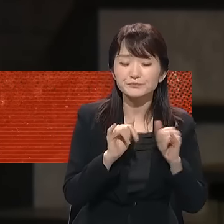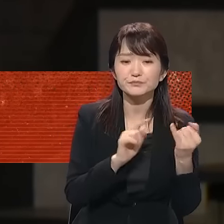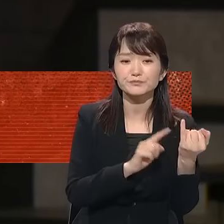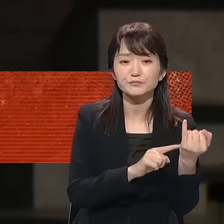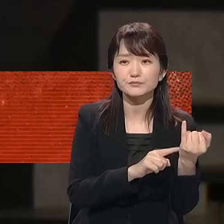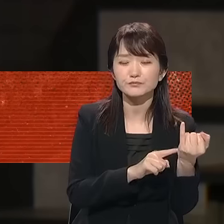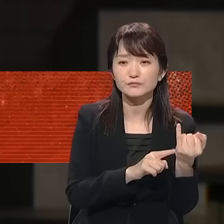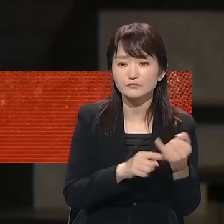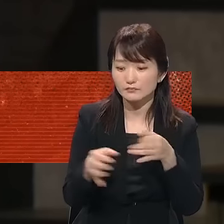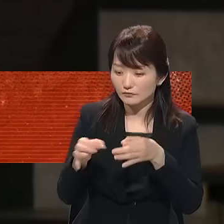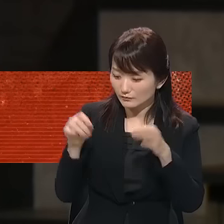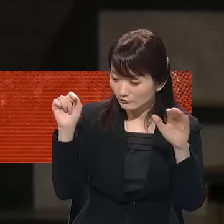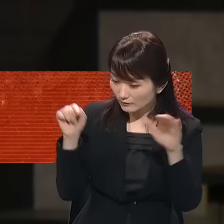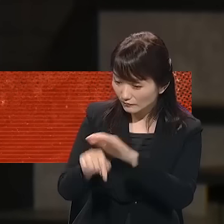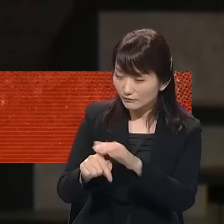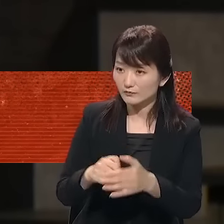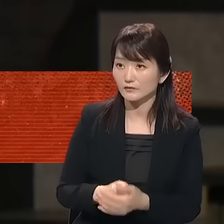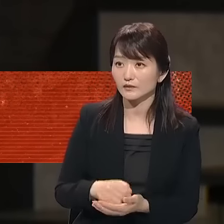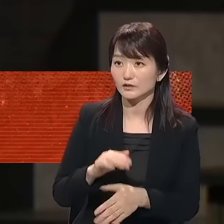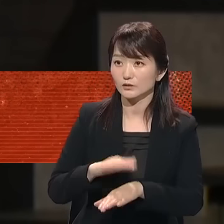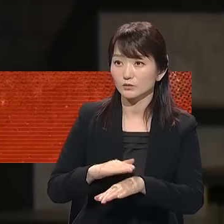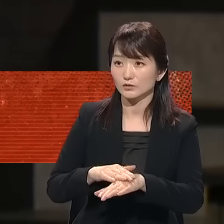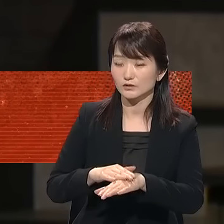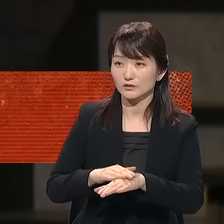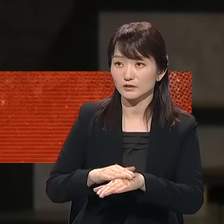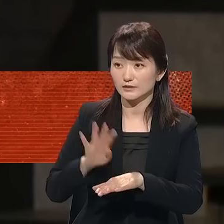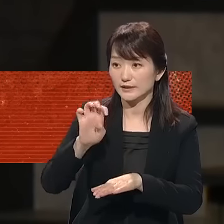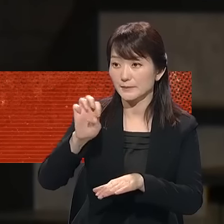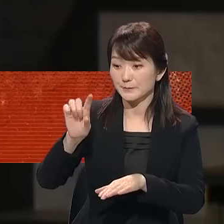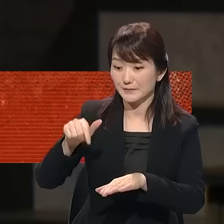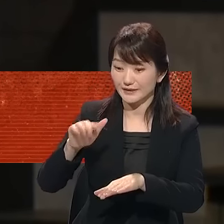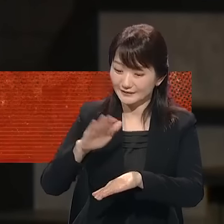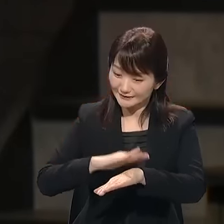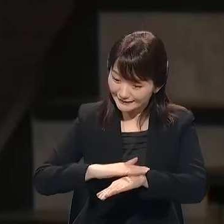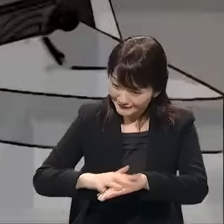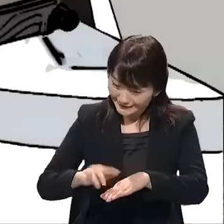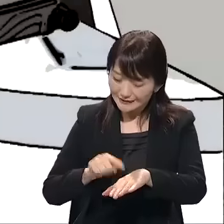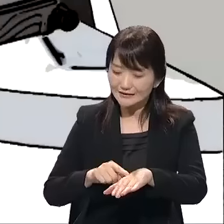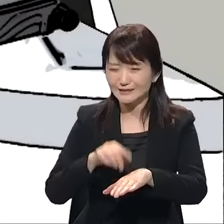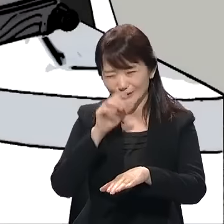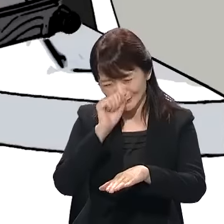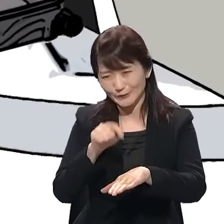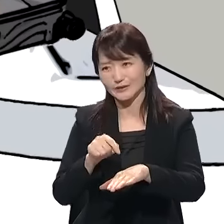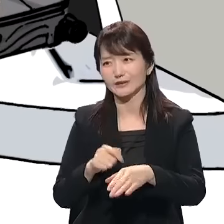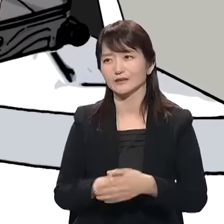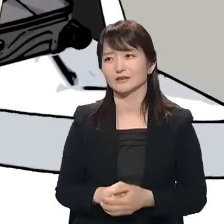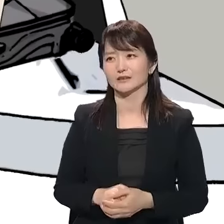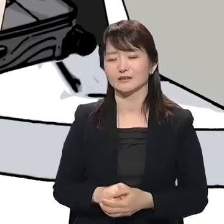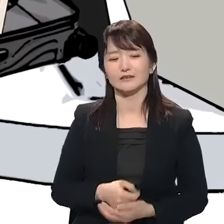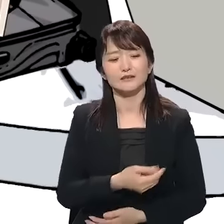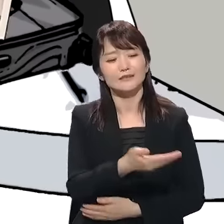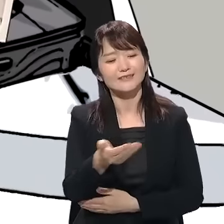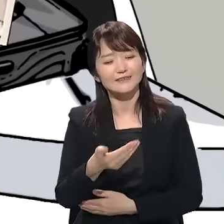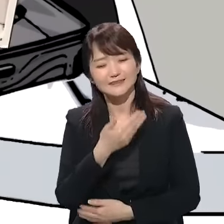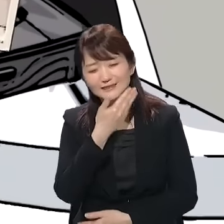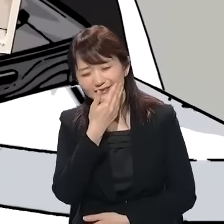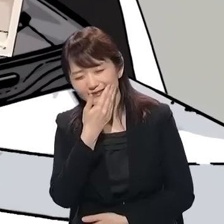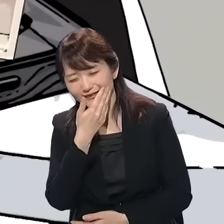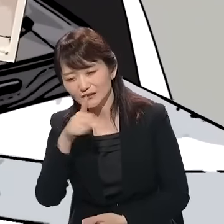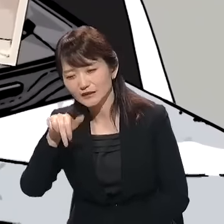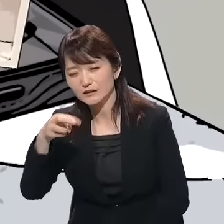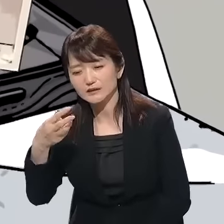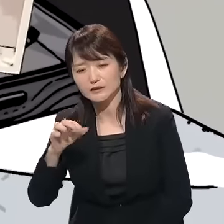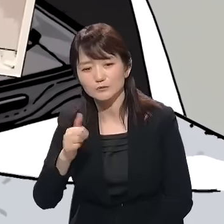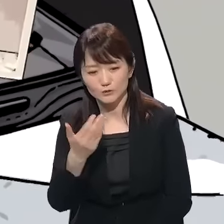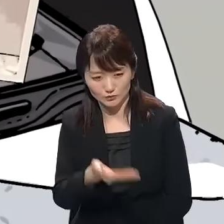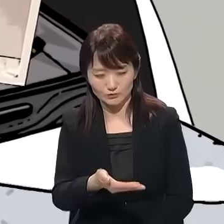화장품 가게에 갔더니 손에다가 막 팩을 붙여주는 거예요. 그러니까 아, 팩 좋아요라고 얘기하니까 너네 귀여우니까 크림도 줄게. 그러면서 이제 크림도